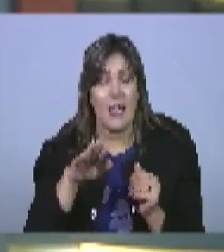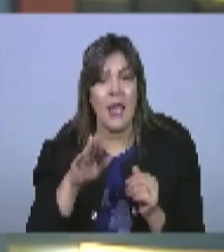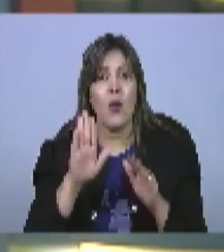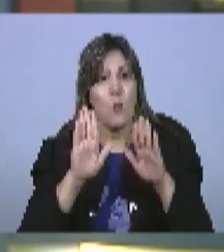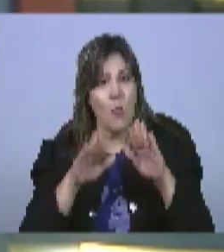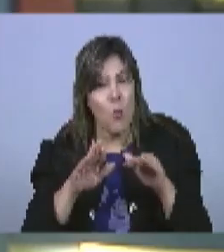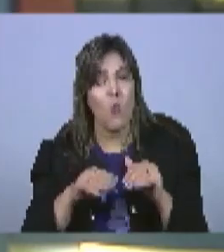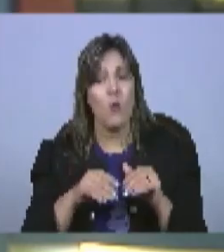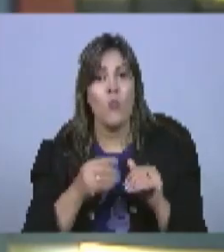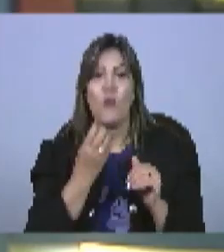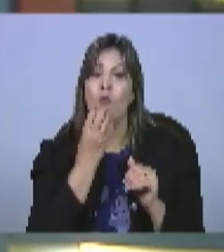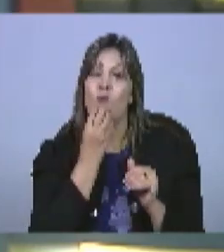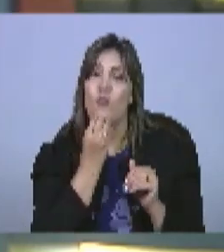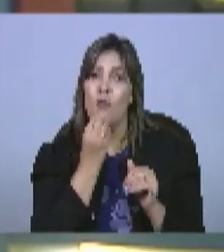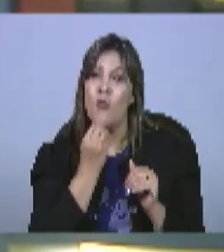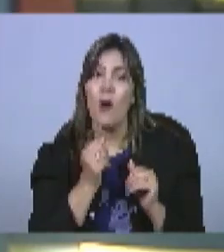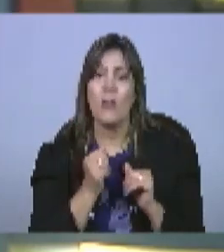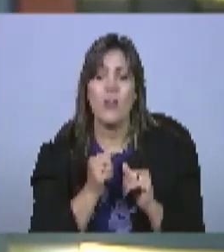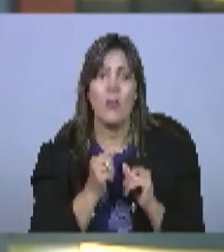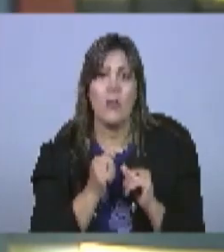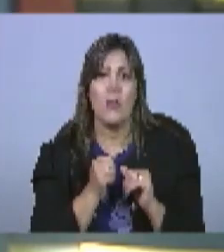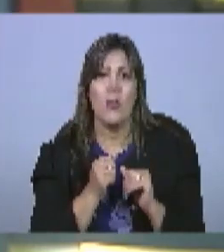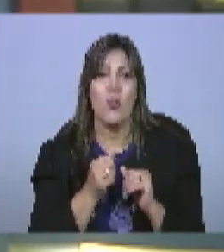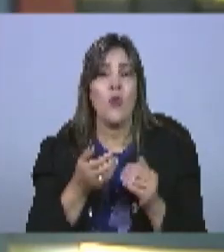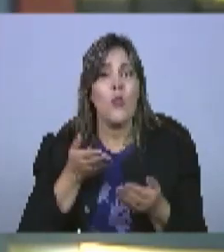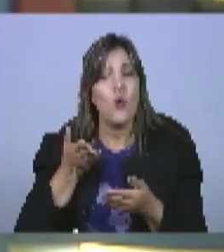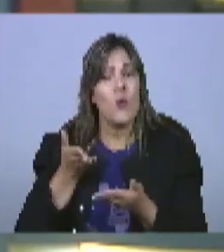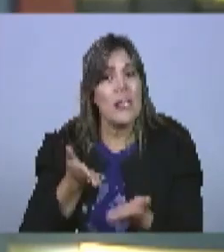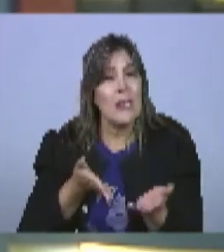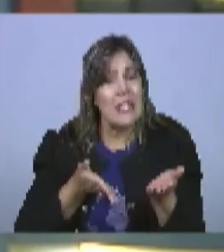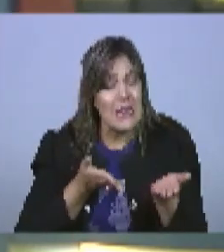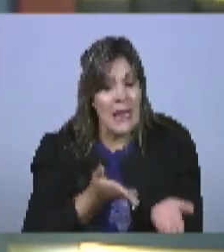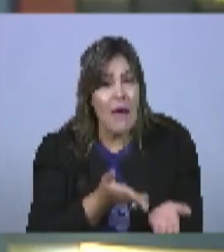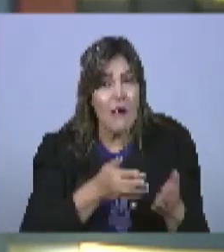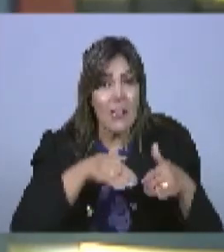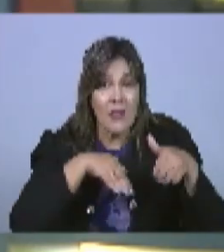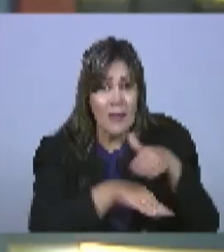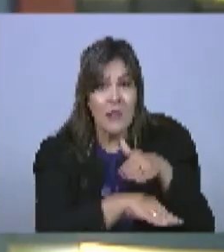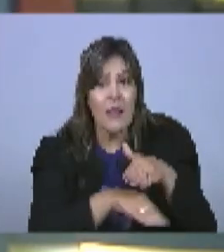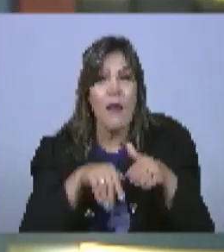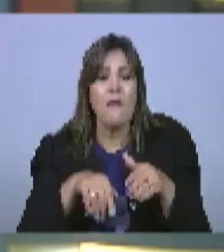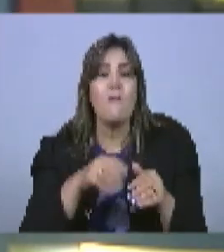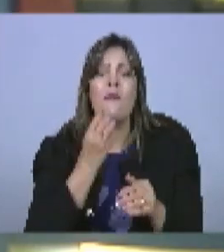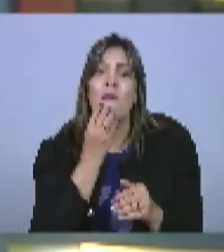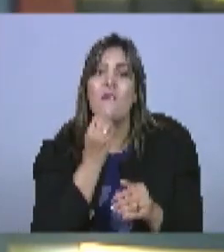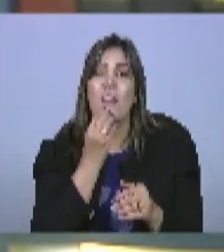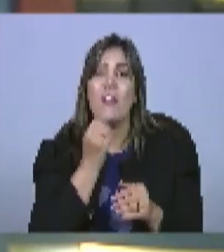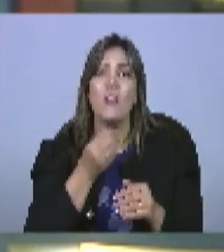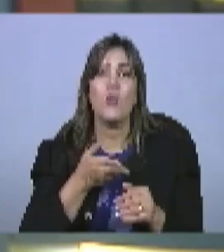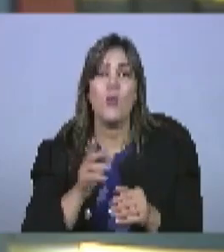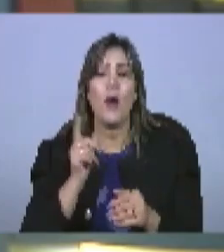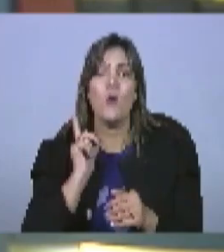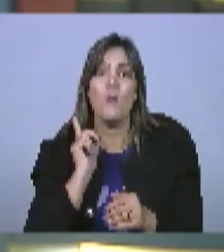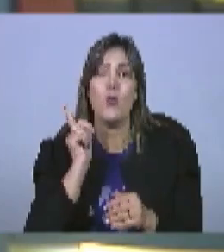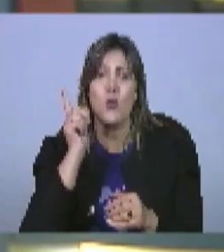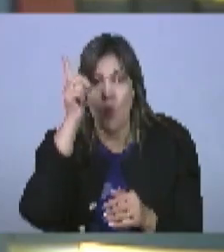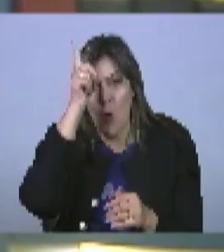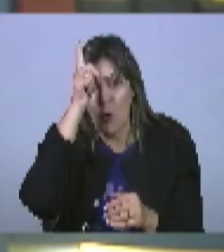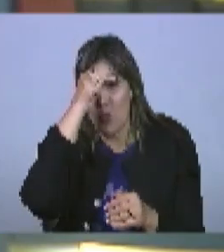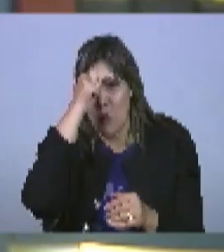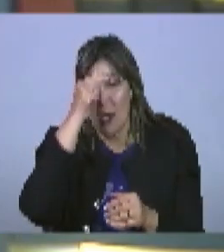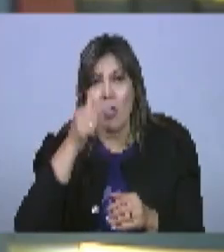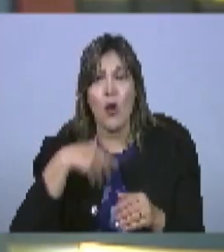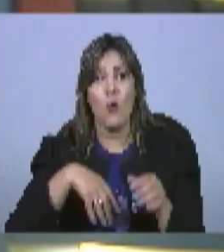ودفن النهارده في قطر وكان يذهب الى تركيا وكان يذهب الى ايران لكن طبعا